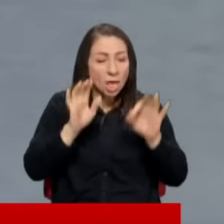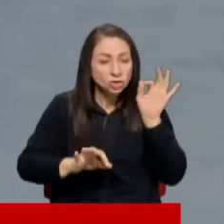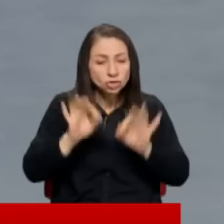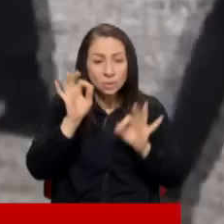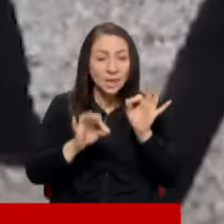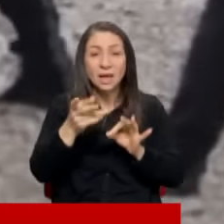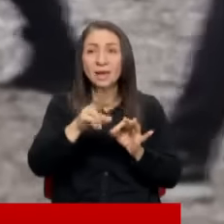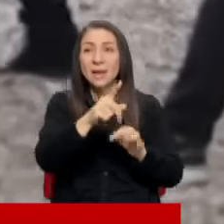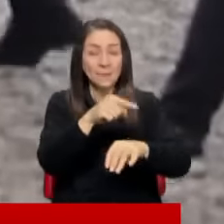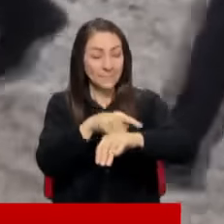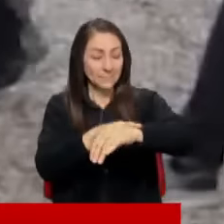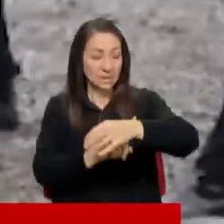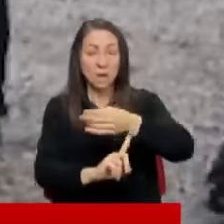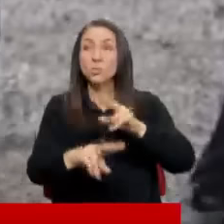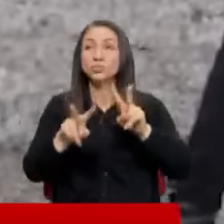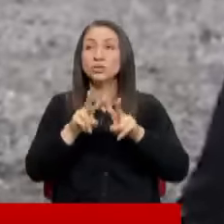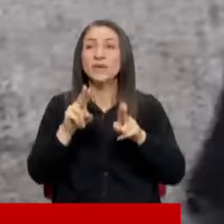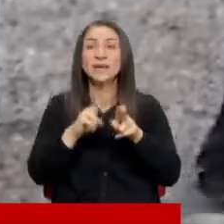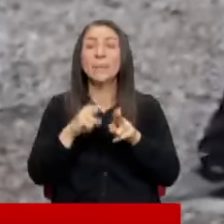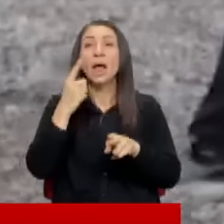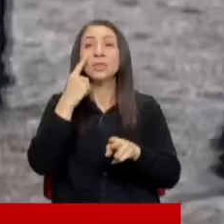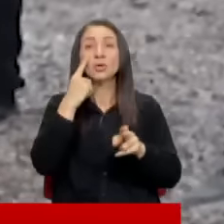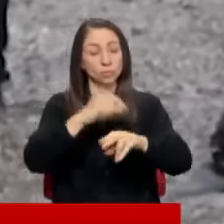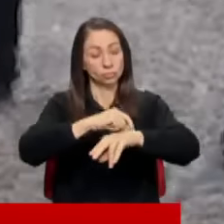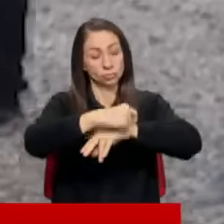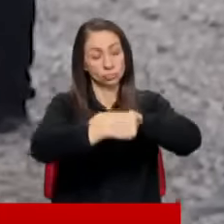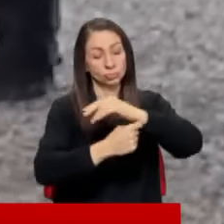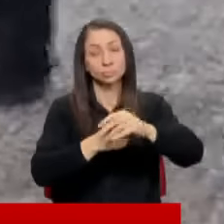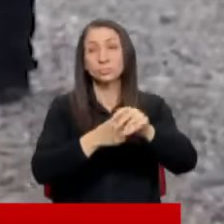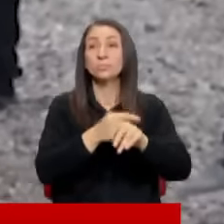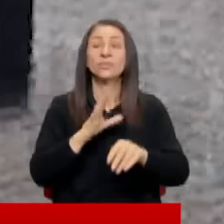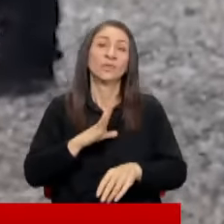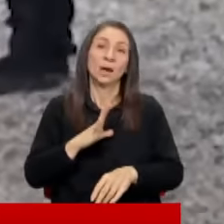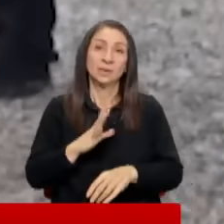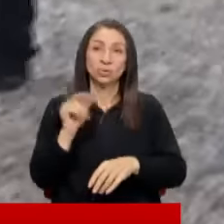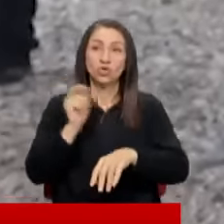incelemede cesedin bileğinde Mustafa Kemal Atatürk imzasına rastlandı.